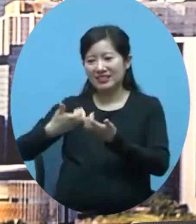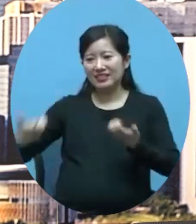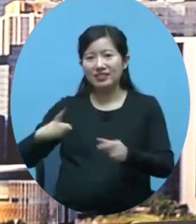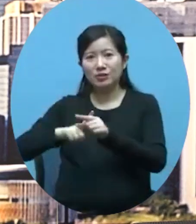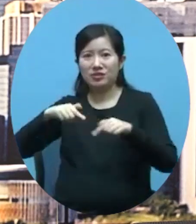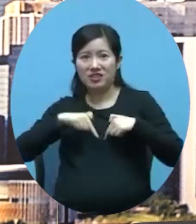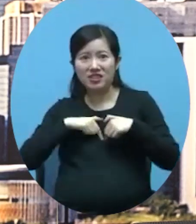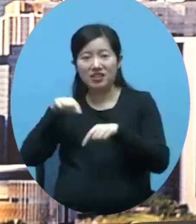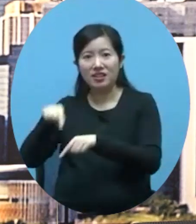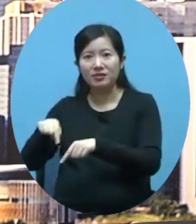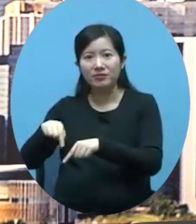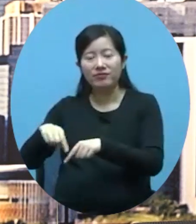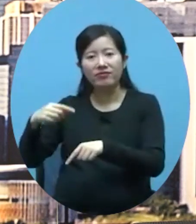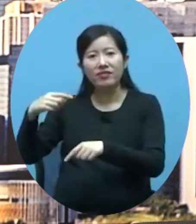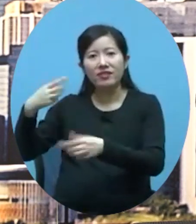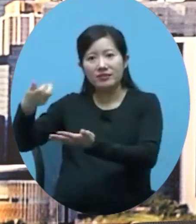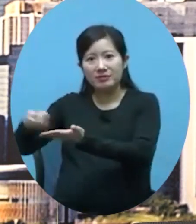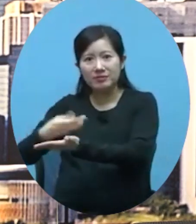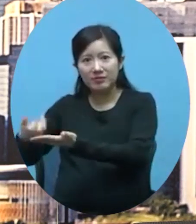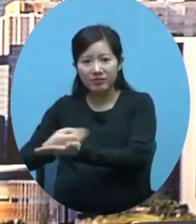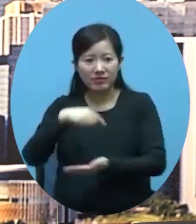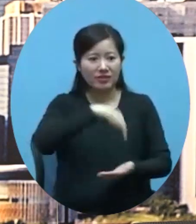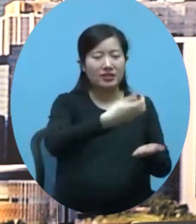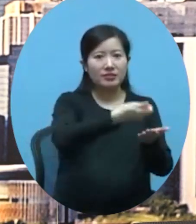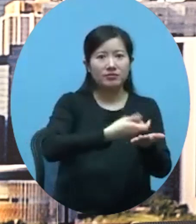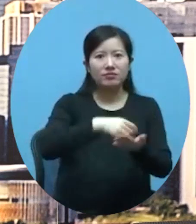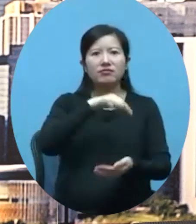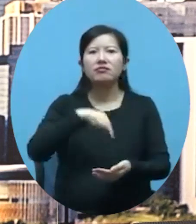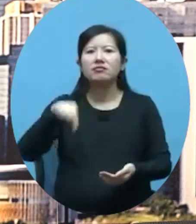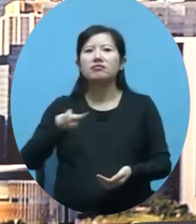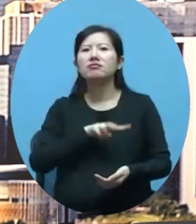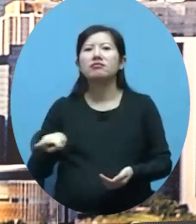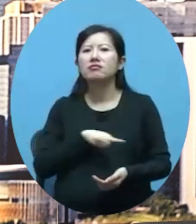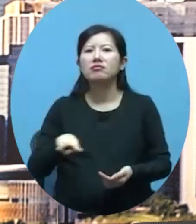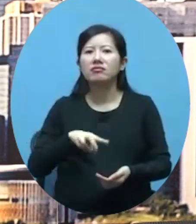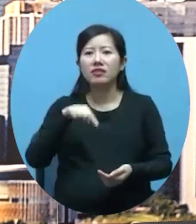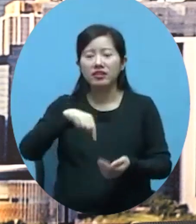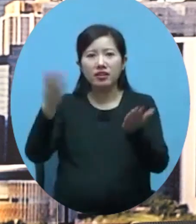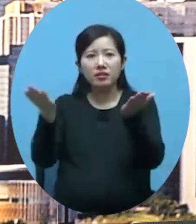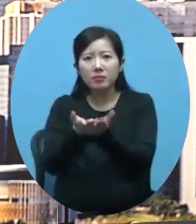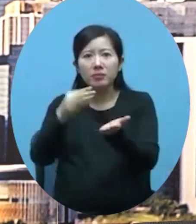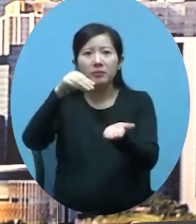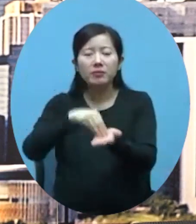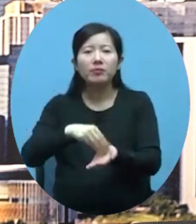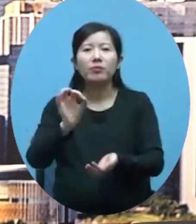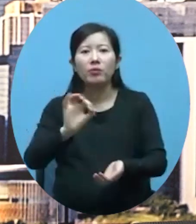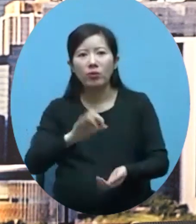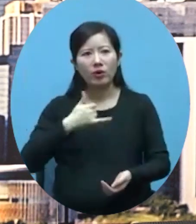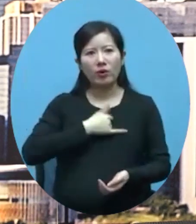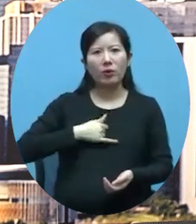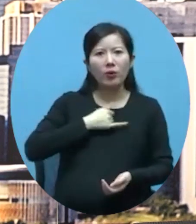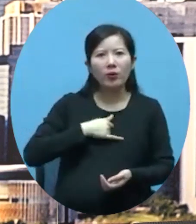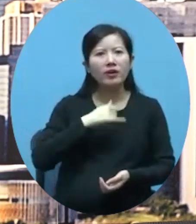那个原则和这一批人完全一样第一他们不是确诊个案也都不是怀疑个案